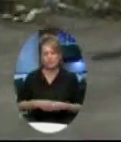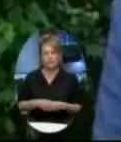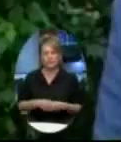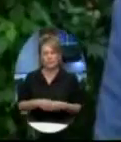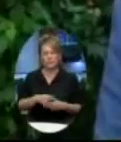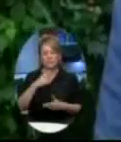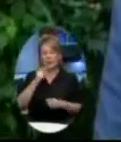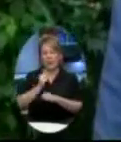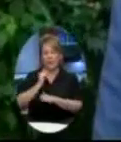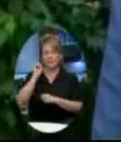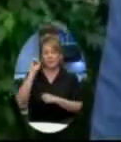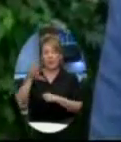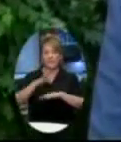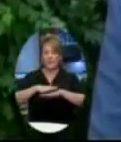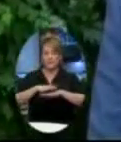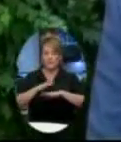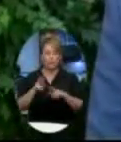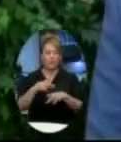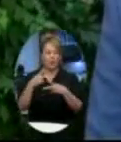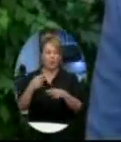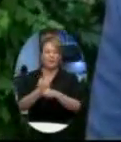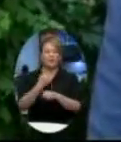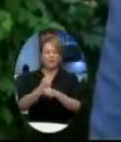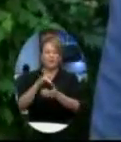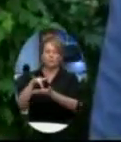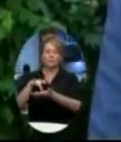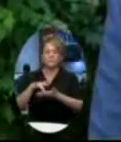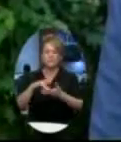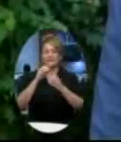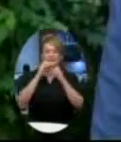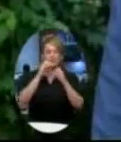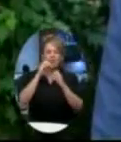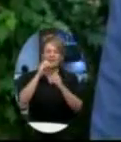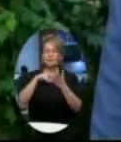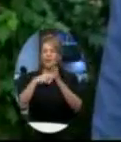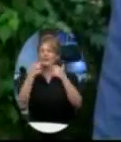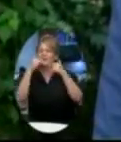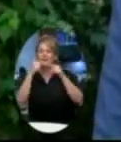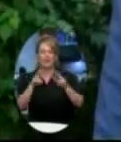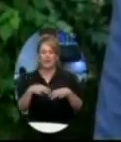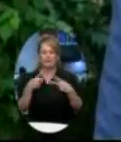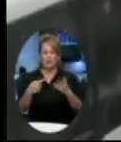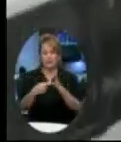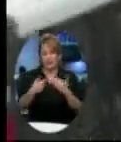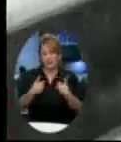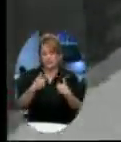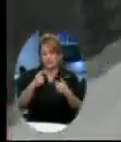למשימות ואינם יכולים לפעול במרחב התקשורתי ומדיני, לכן עלינו המחוקקים חובה להגן